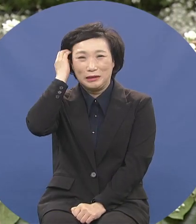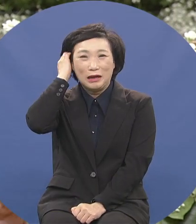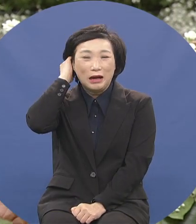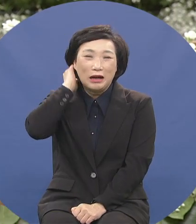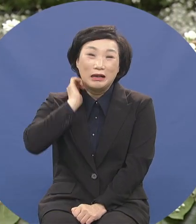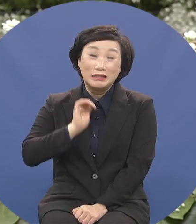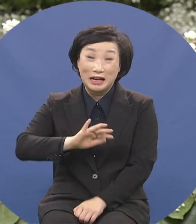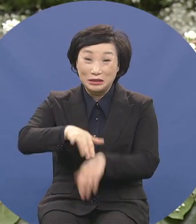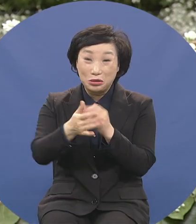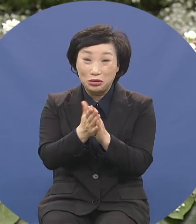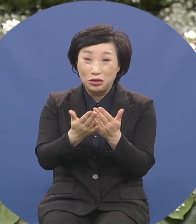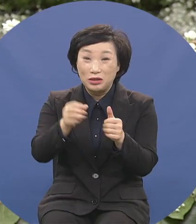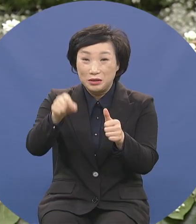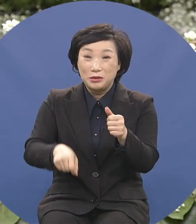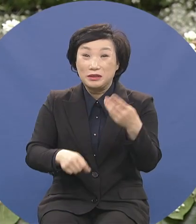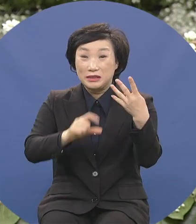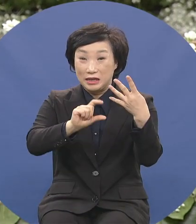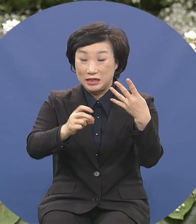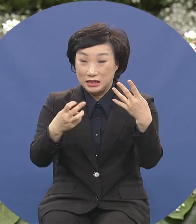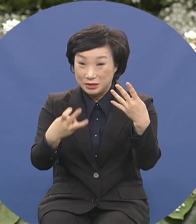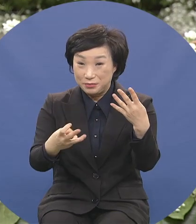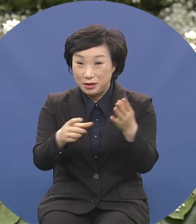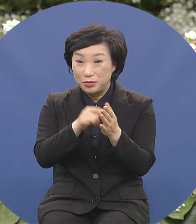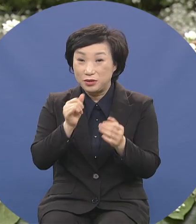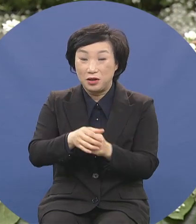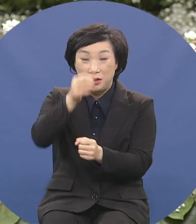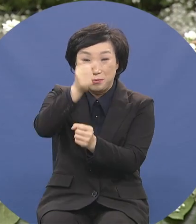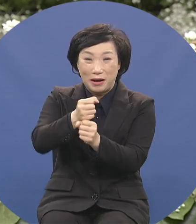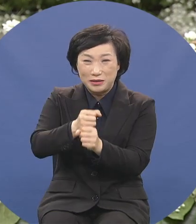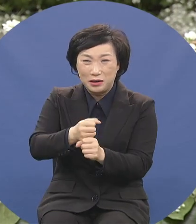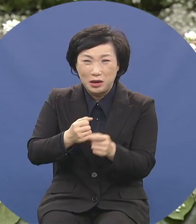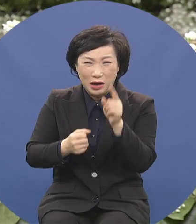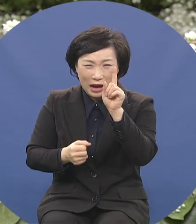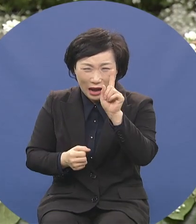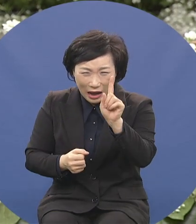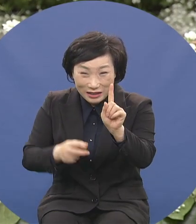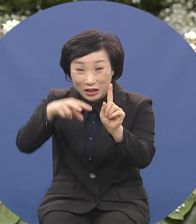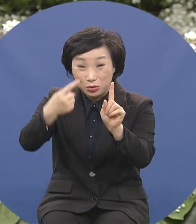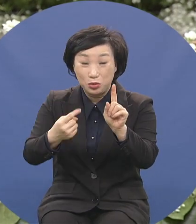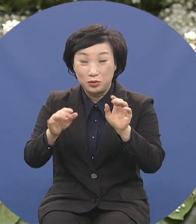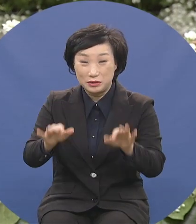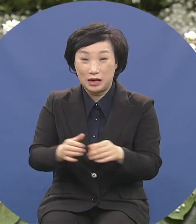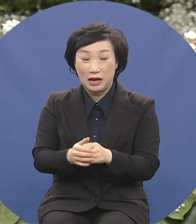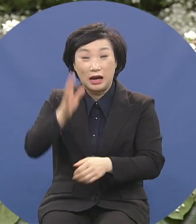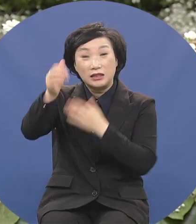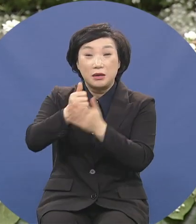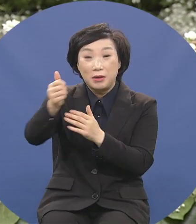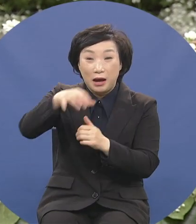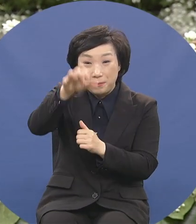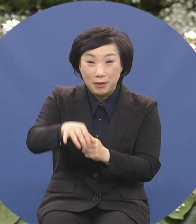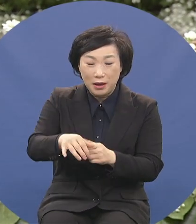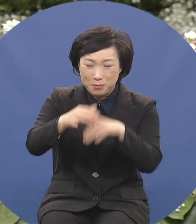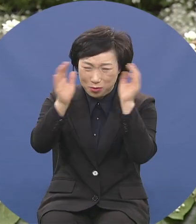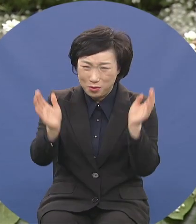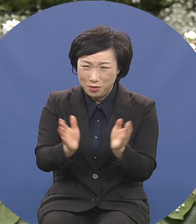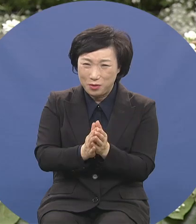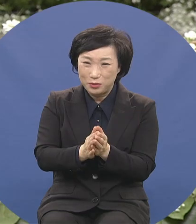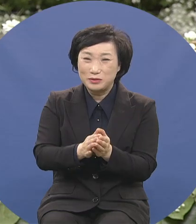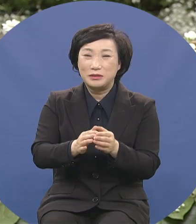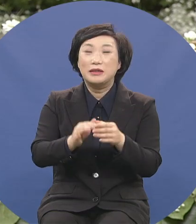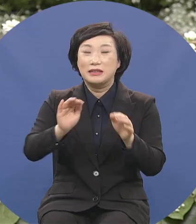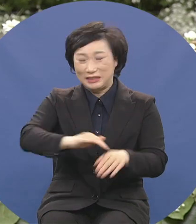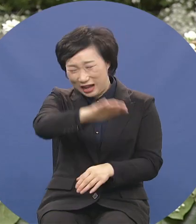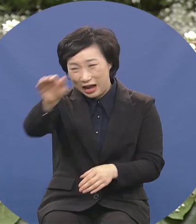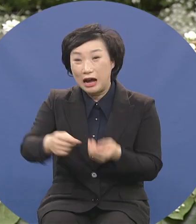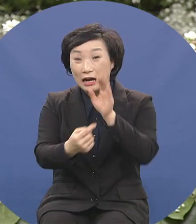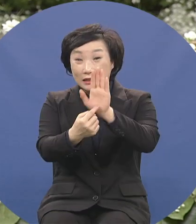히브리서 4장 13절에 지으신 것이 하나라도 그 앞에 나타나지 않음이 없고 이